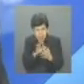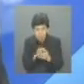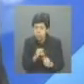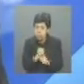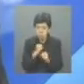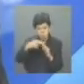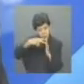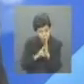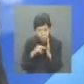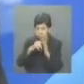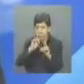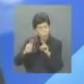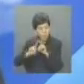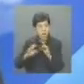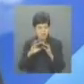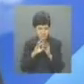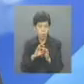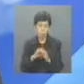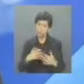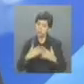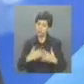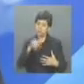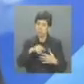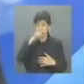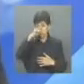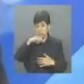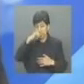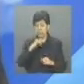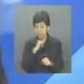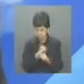ก็เป็นสิ่งซึ่งเป็นอุตสาหกรรมหลักที่ประเทศไทยเองก็ควรที่จะ